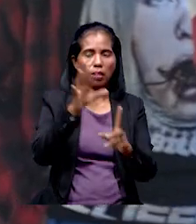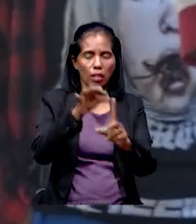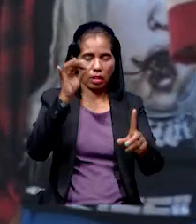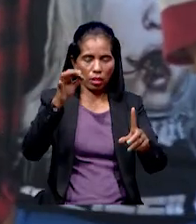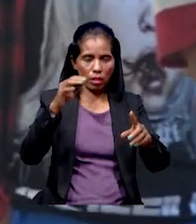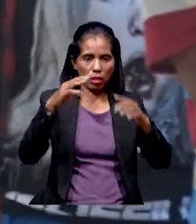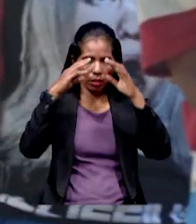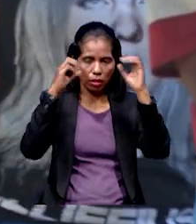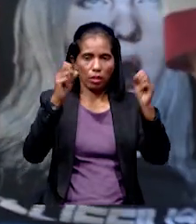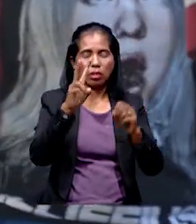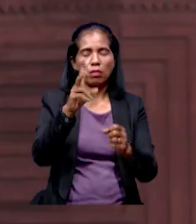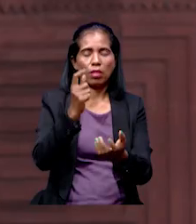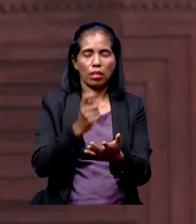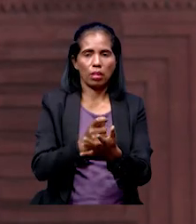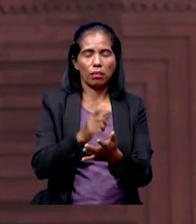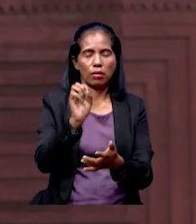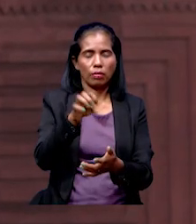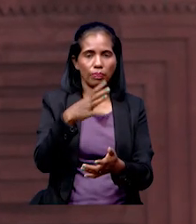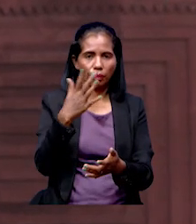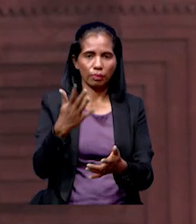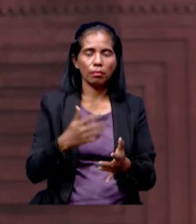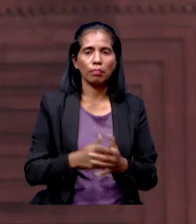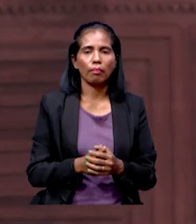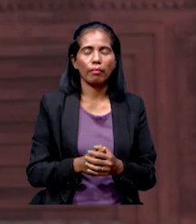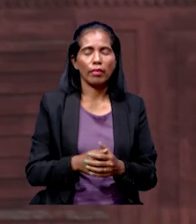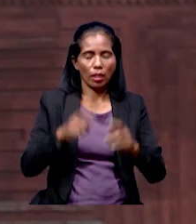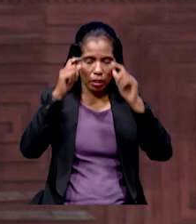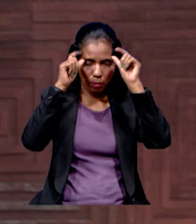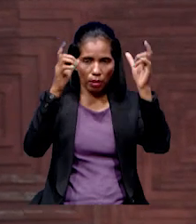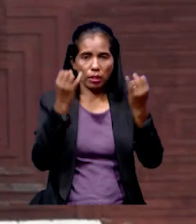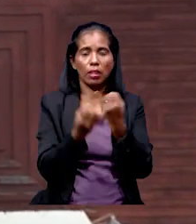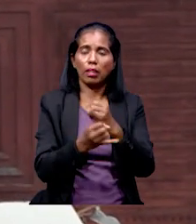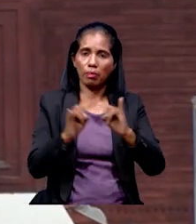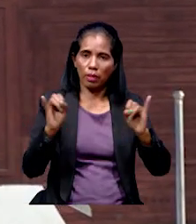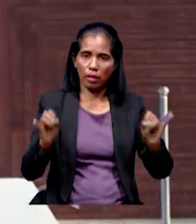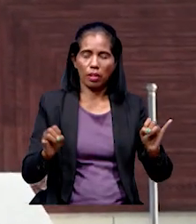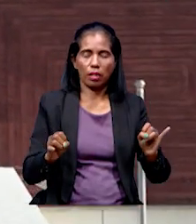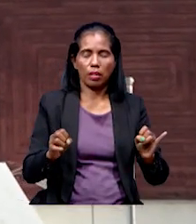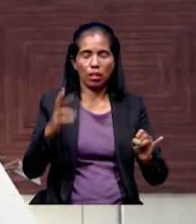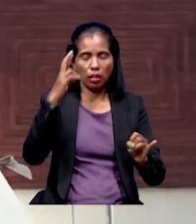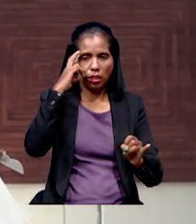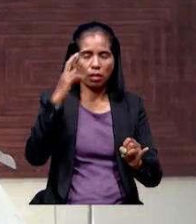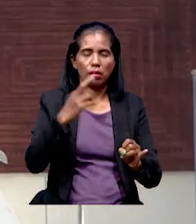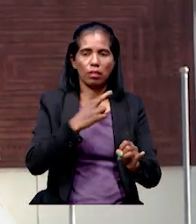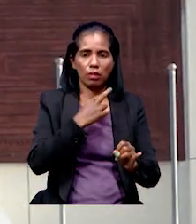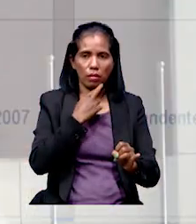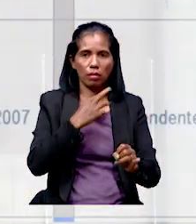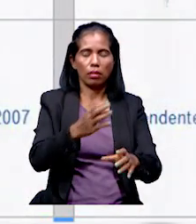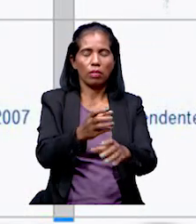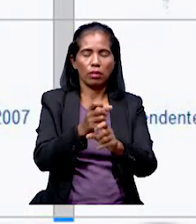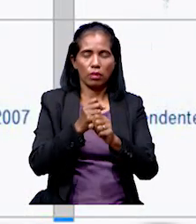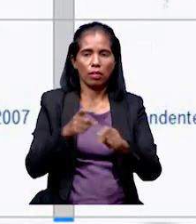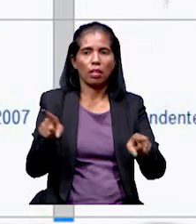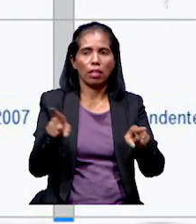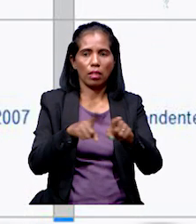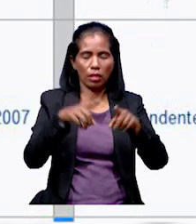rihung rua senu resing walu. Hafoin Timor Leste Independencia, eleitu keras J. Alexandre Carola Xanana Guzmão, hodi asume knar